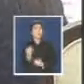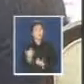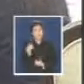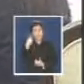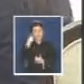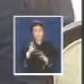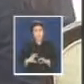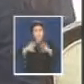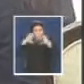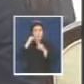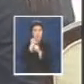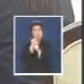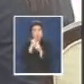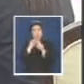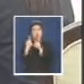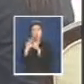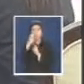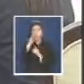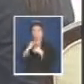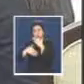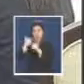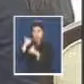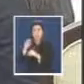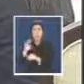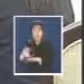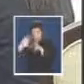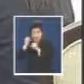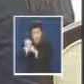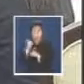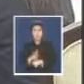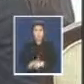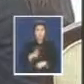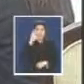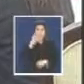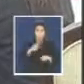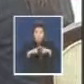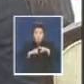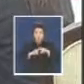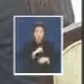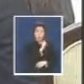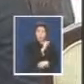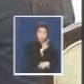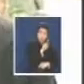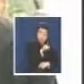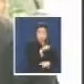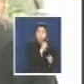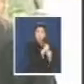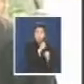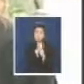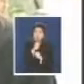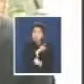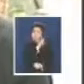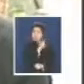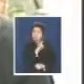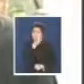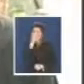ยราชการฟังดูน่าท่าจังแต่ไปได้องค์กรภาคประชาชนแล้วก็องค์กรท้องถิ่นท่านนายกคาดหวังยังไงครับ ตอนนี้จุดสำคัญ